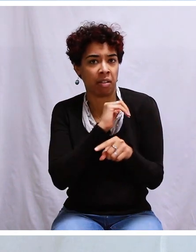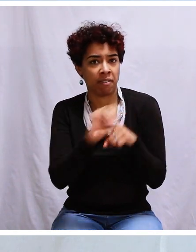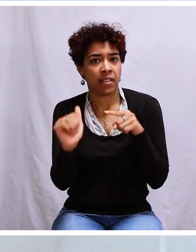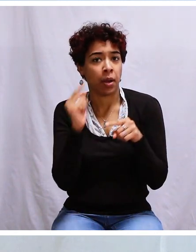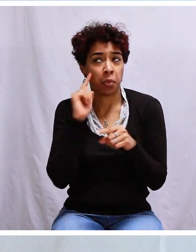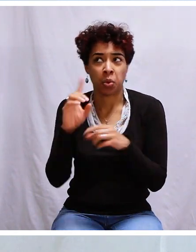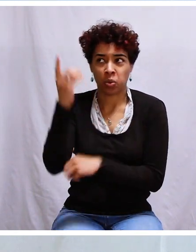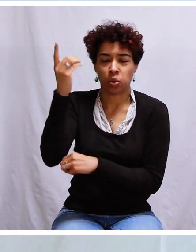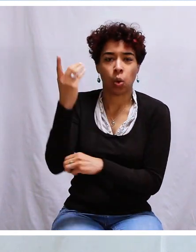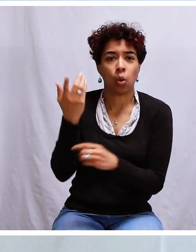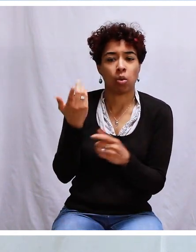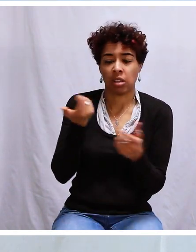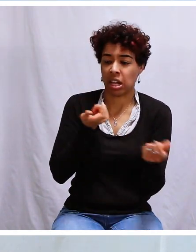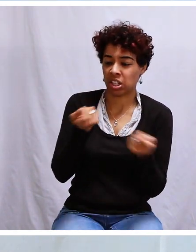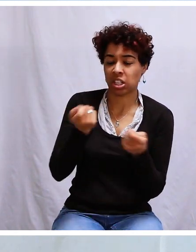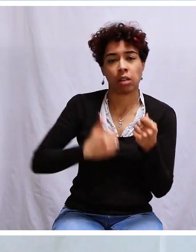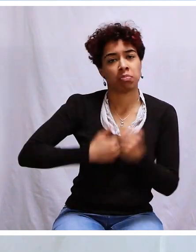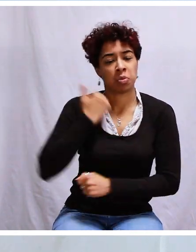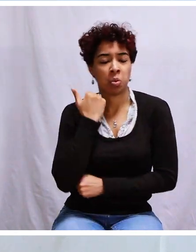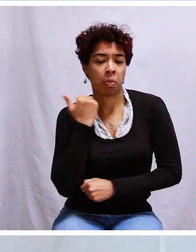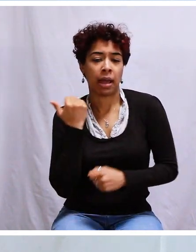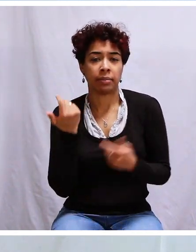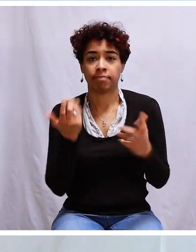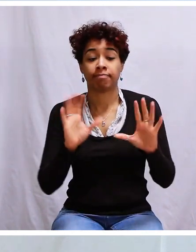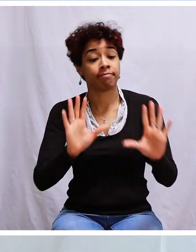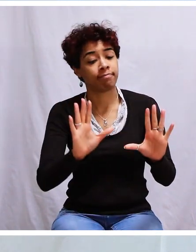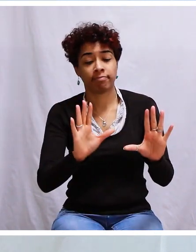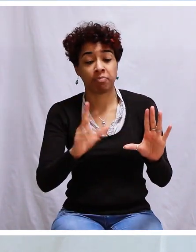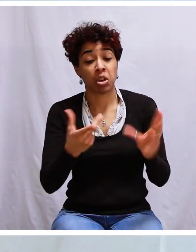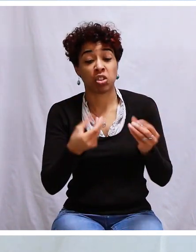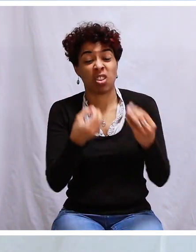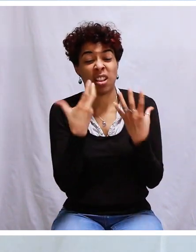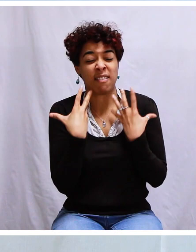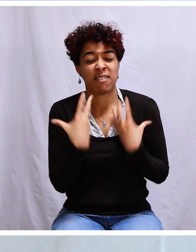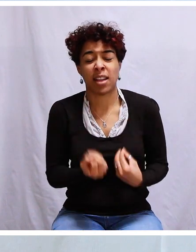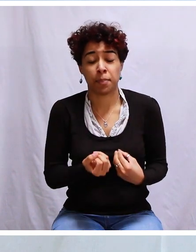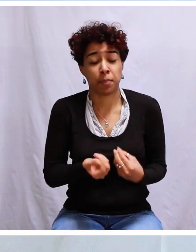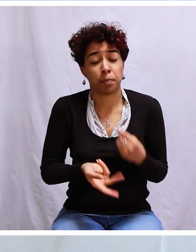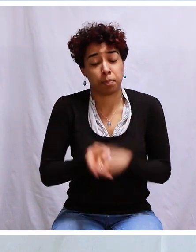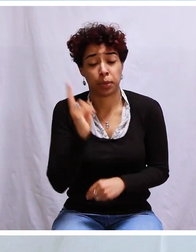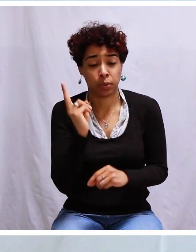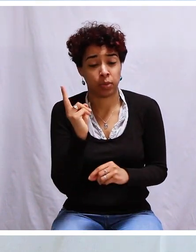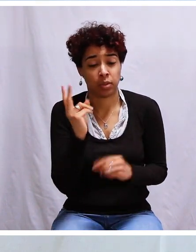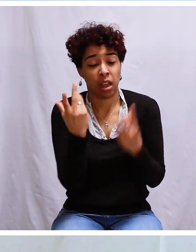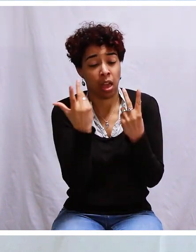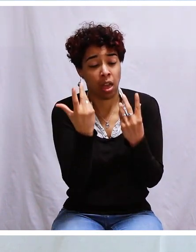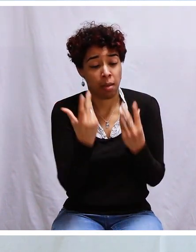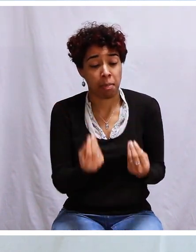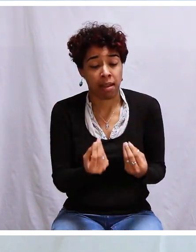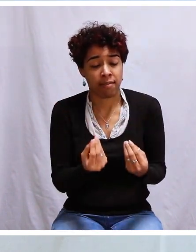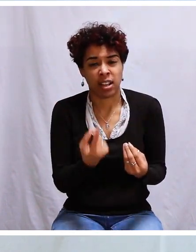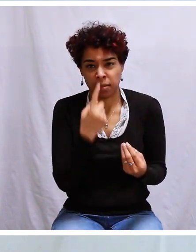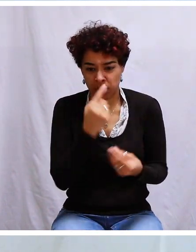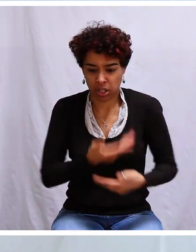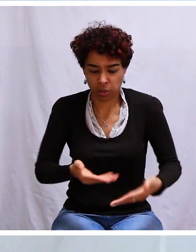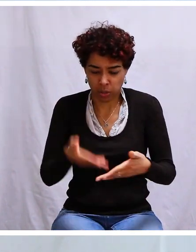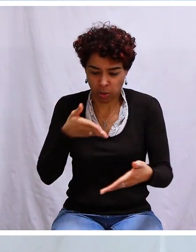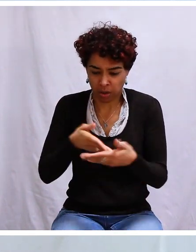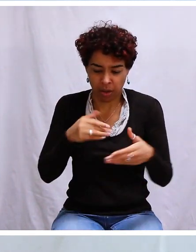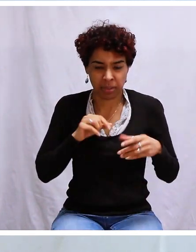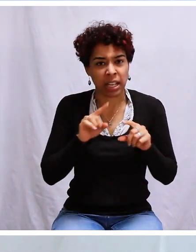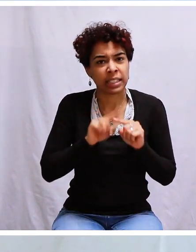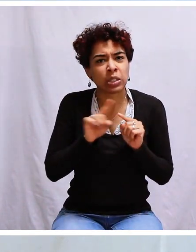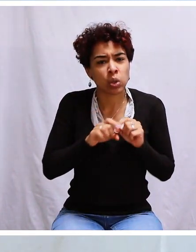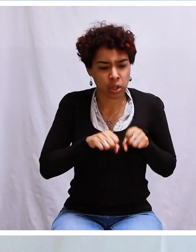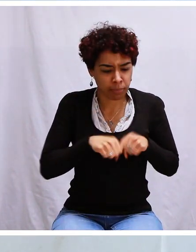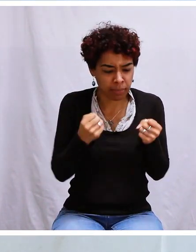pour Dieu, de gérer les choses par lui-même. Dieu dit non, je t'affaiblis encore. Cette opposition va permettre que en toi soit brisé encore